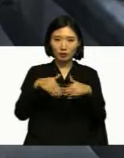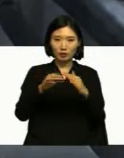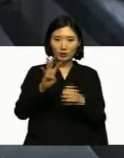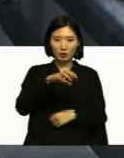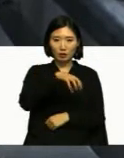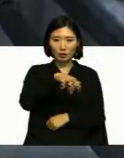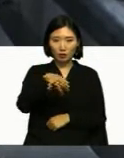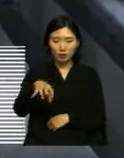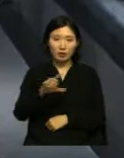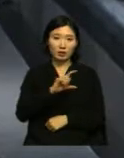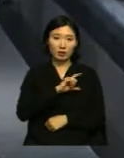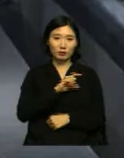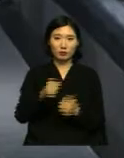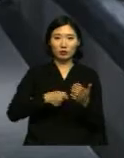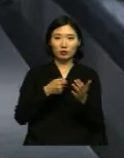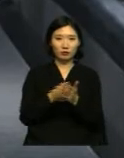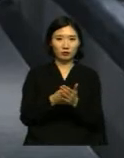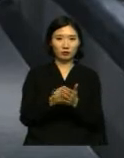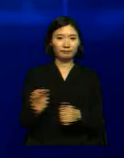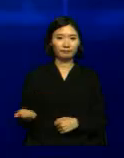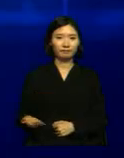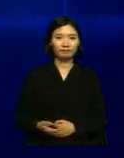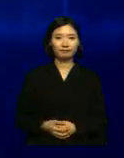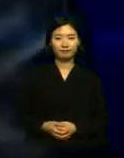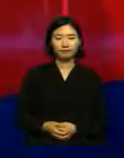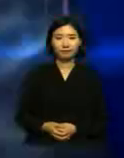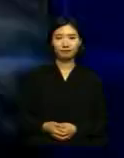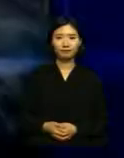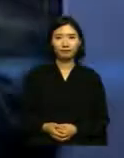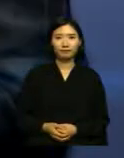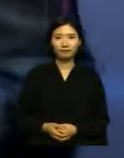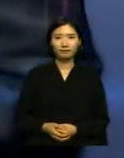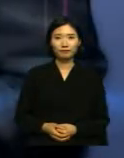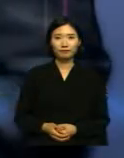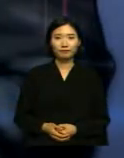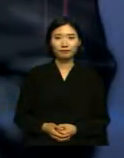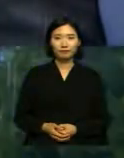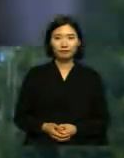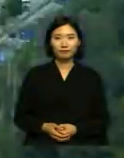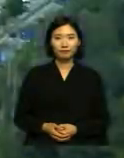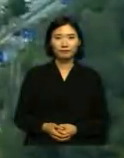이름도 정해졌습니다 오용석 기자입니다 아